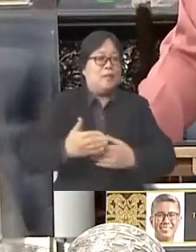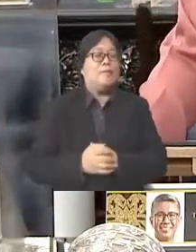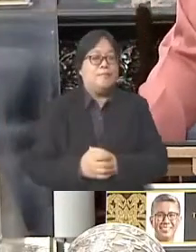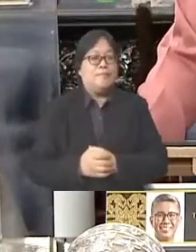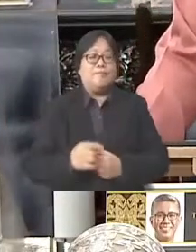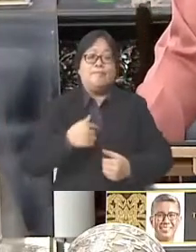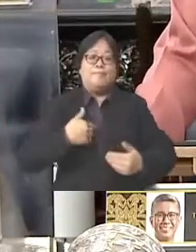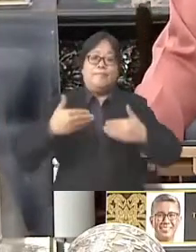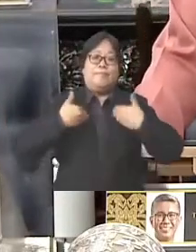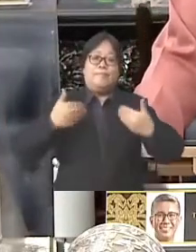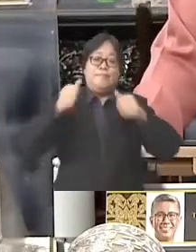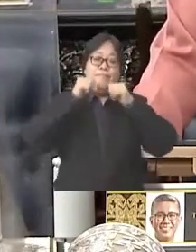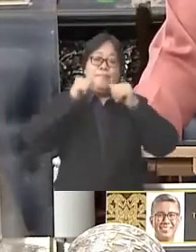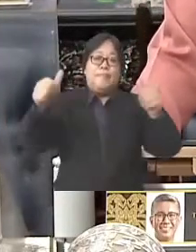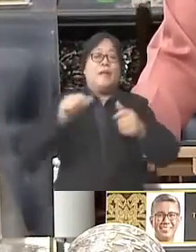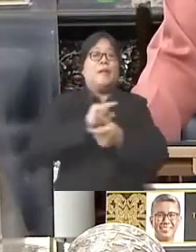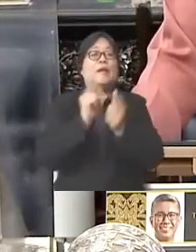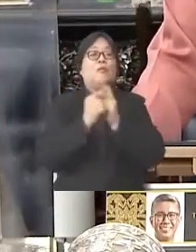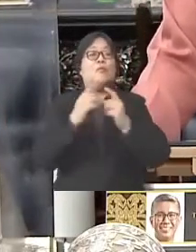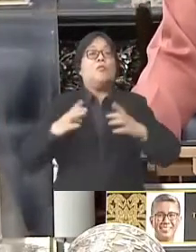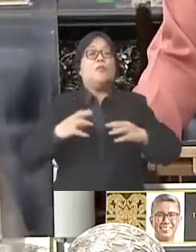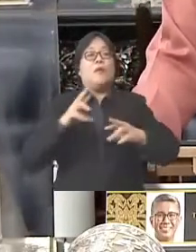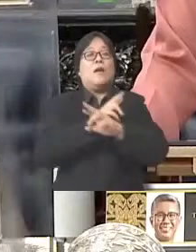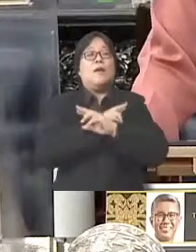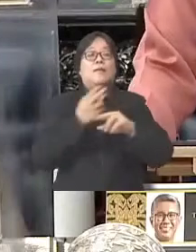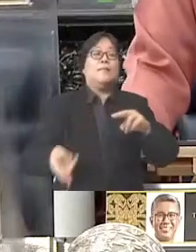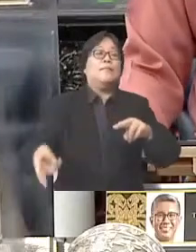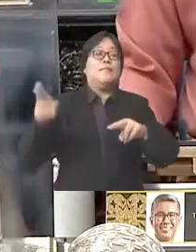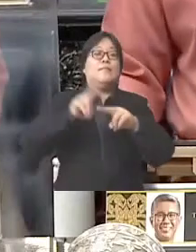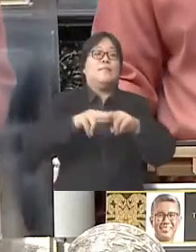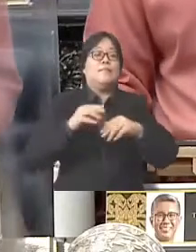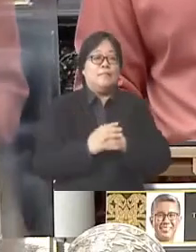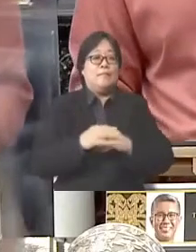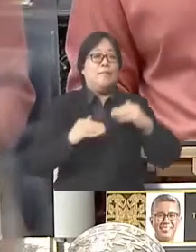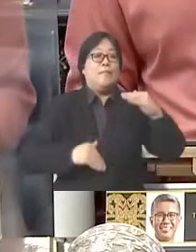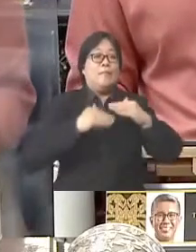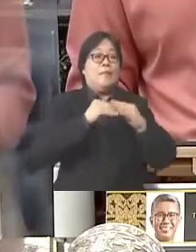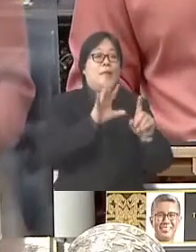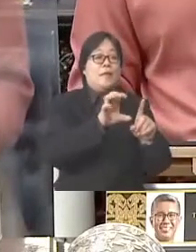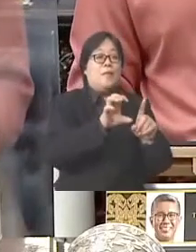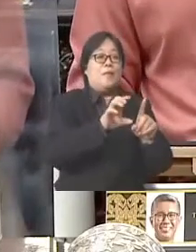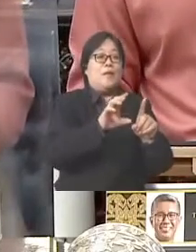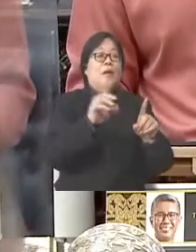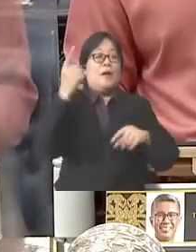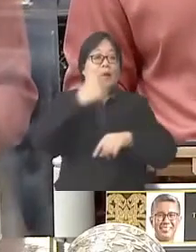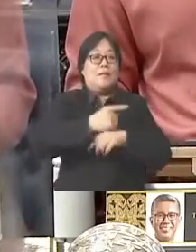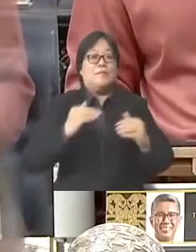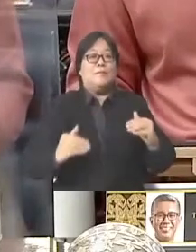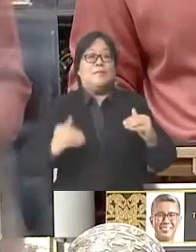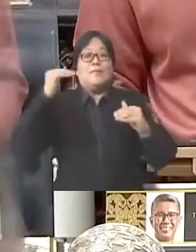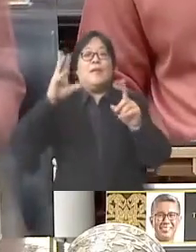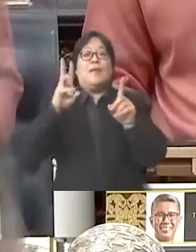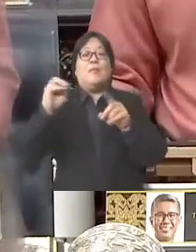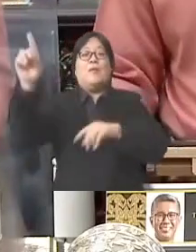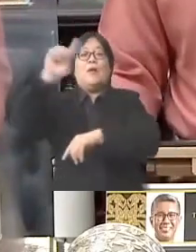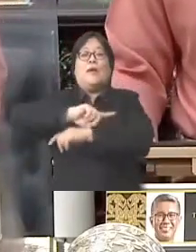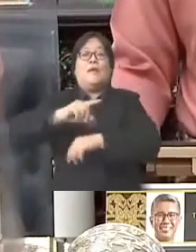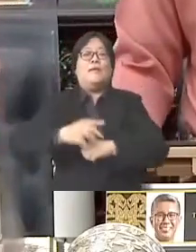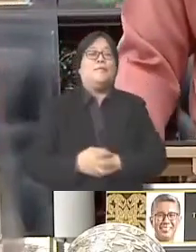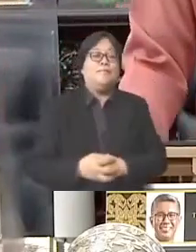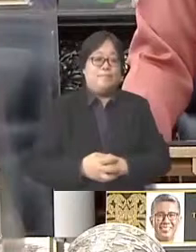sukacita diumumkan gantian cuci lihat dinaikkan daripada Maxim 150 hari kepada 160